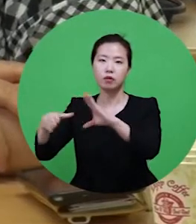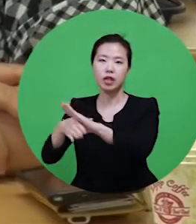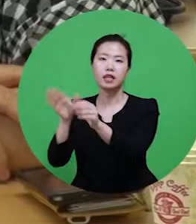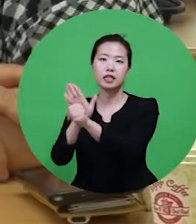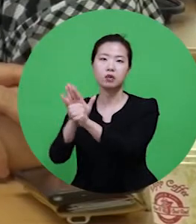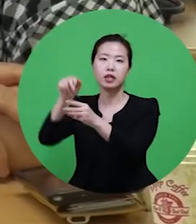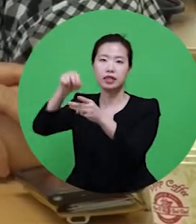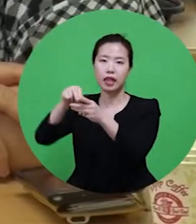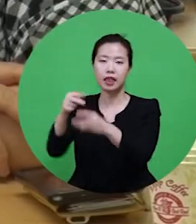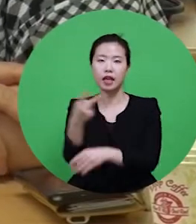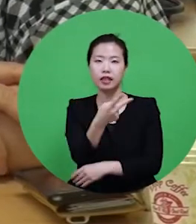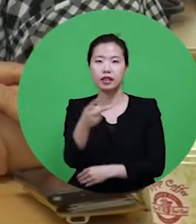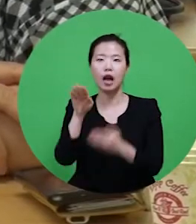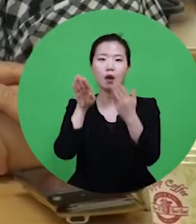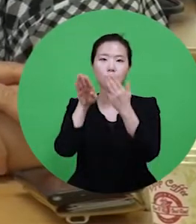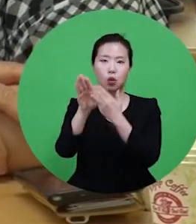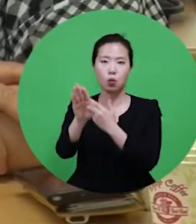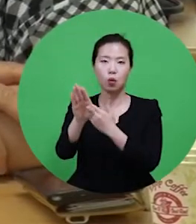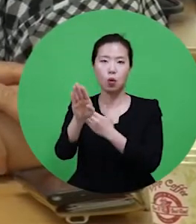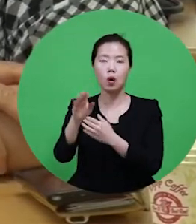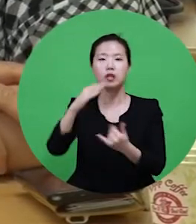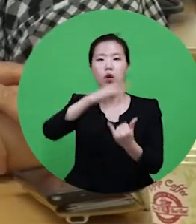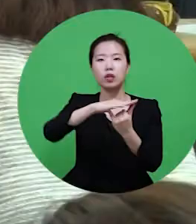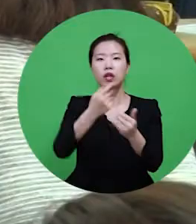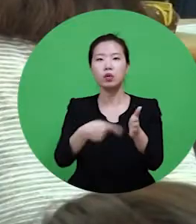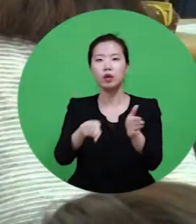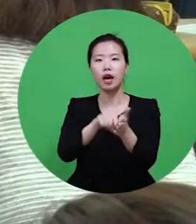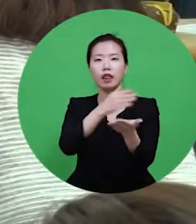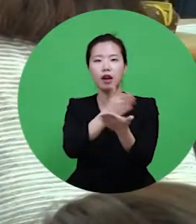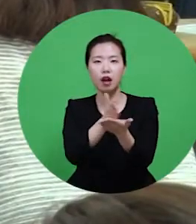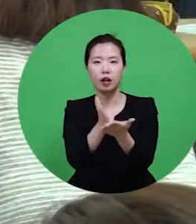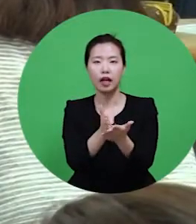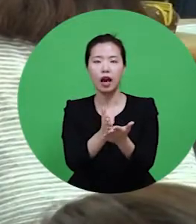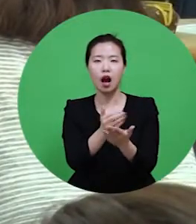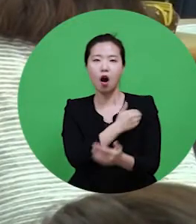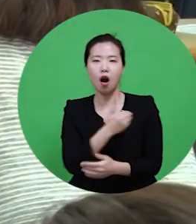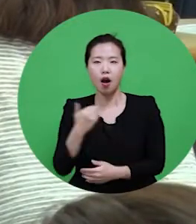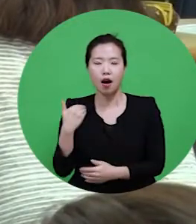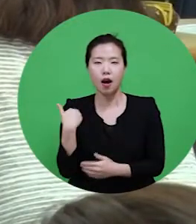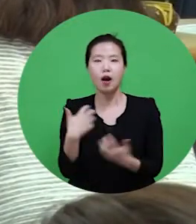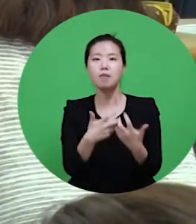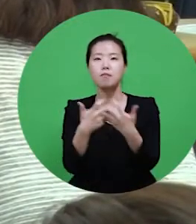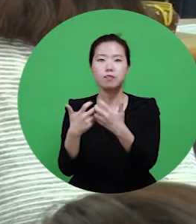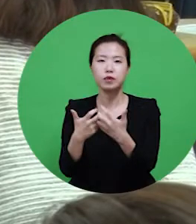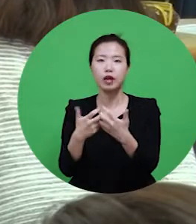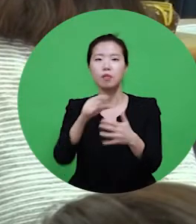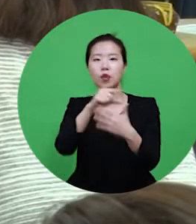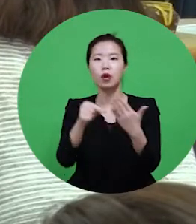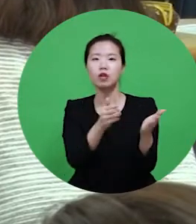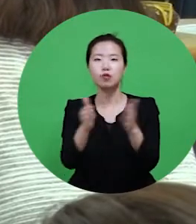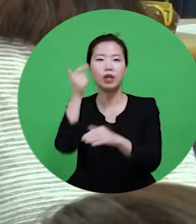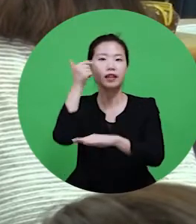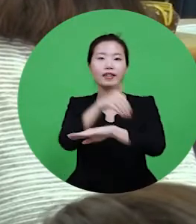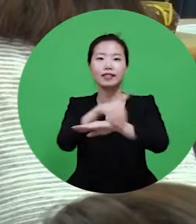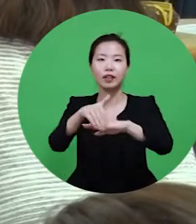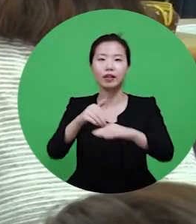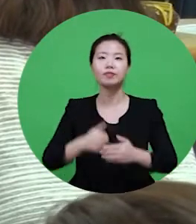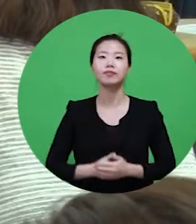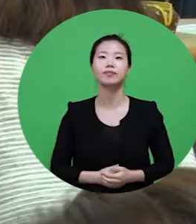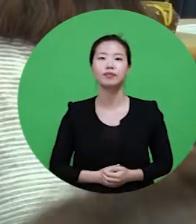건강가정 다문화가족지원센터는 앞으로도 청소년들을 위한 다양하고 알찬 수업을 준비할